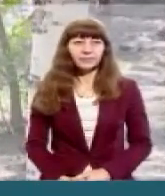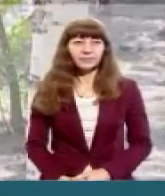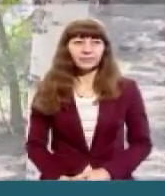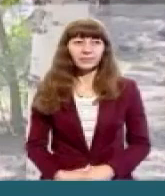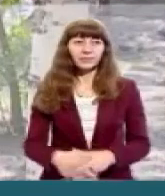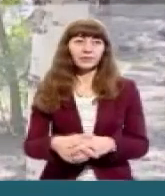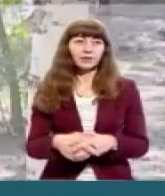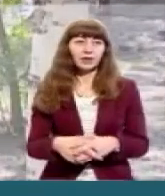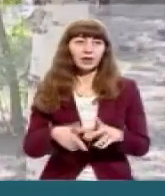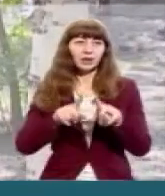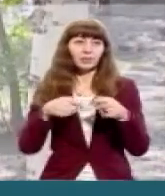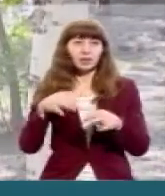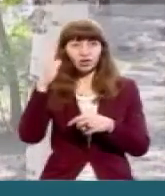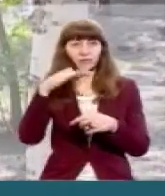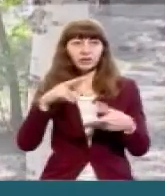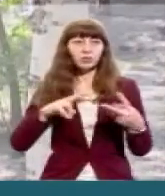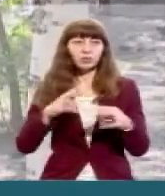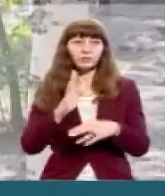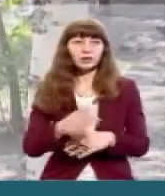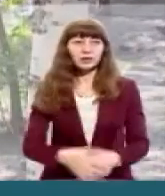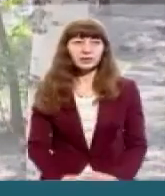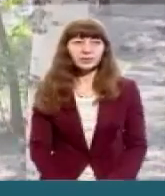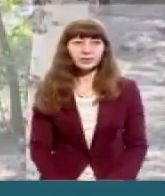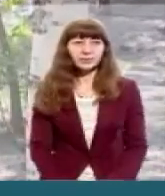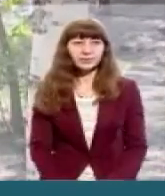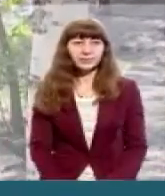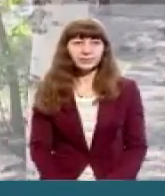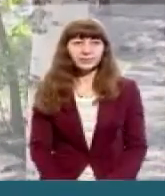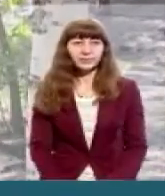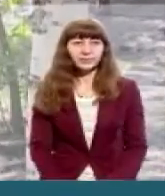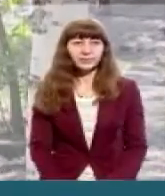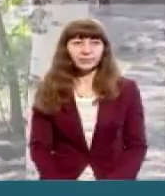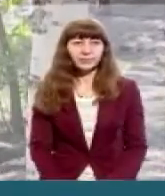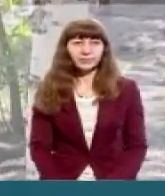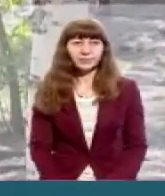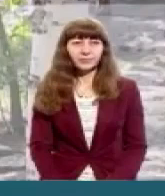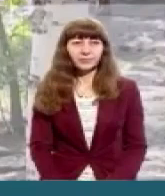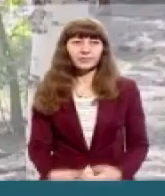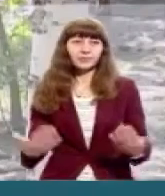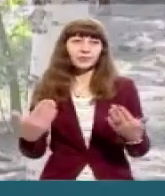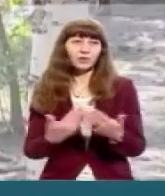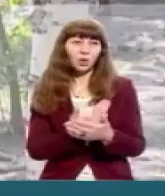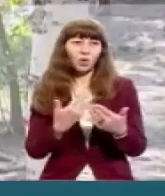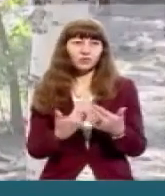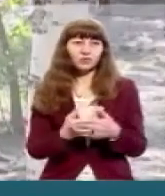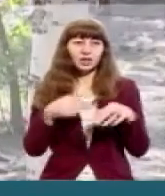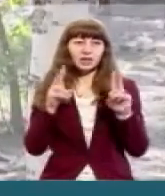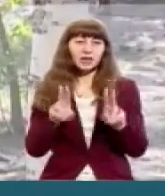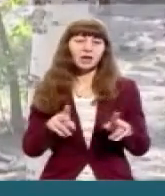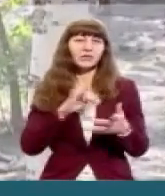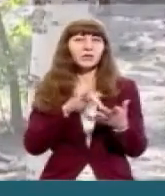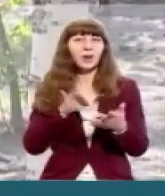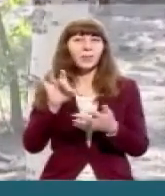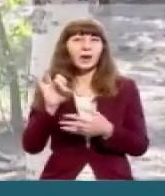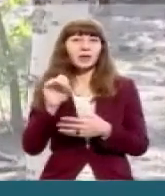сама конструкция подачи воды тоже будет произведена замена. Также, как бы новшеством, можно сказать, будет это в центральном